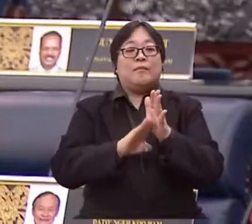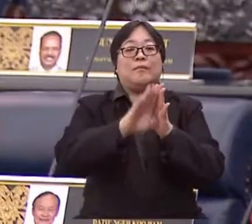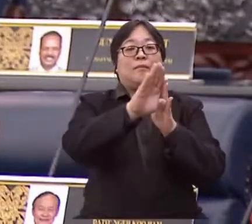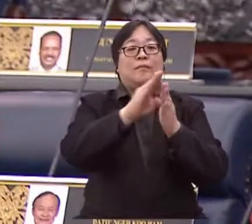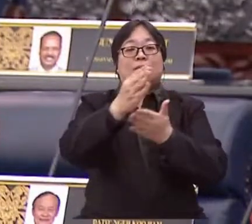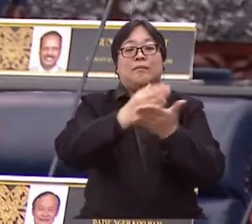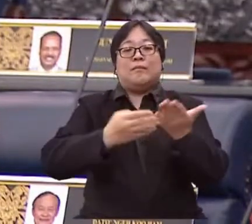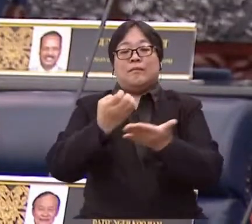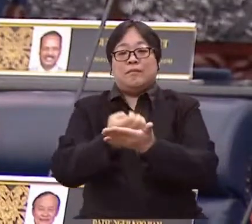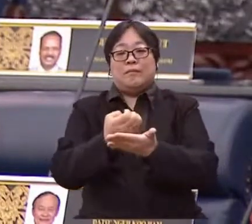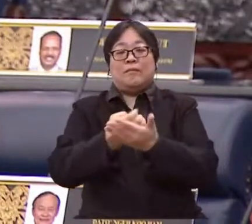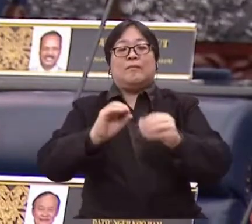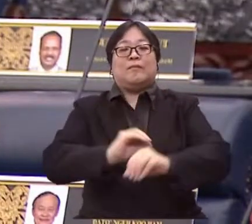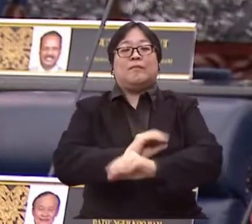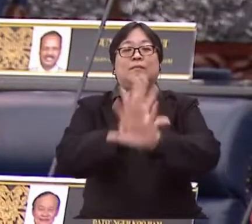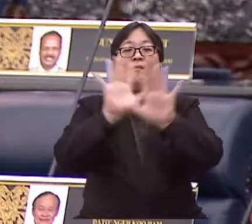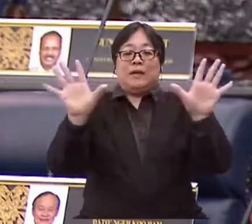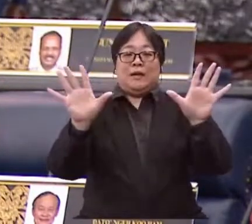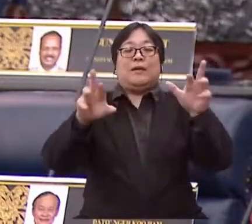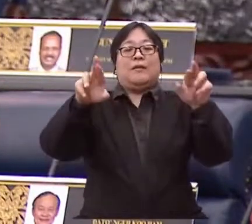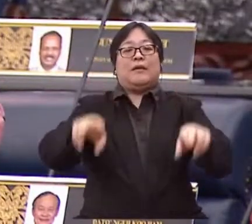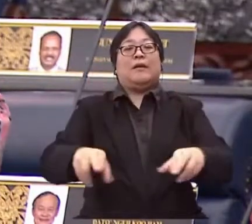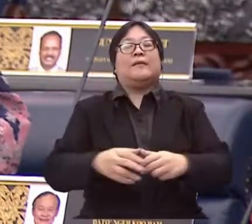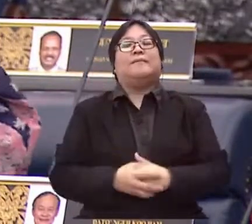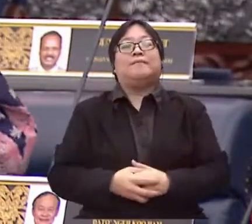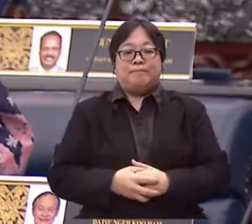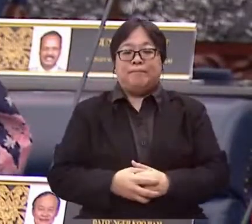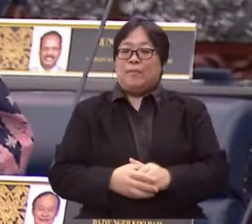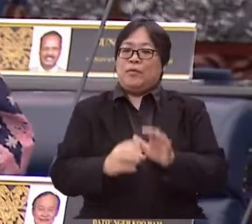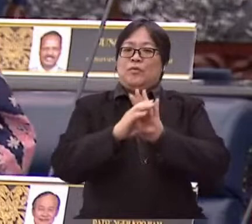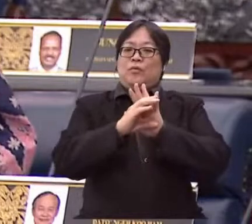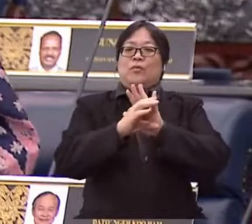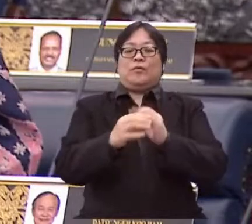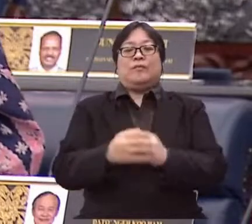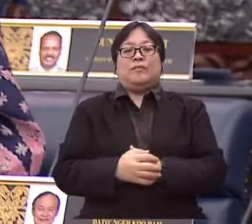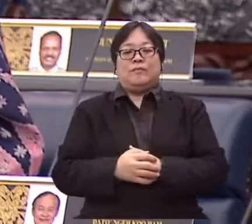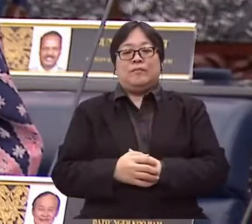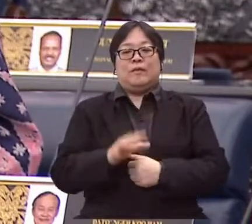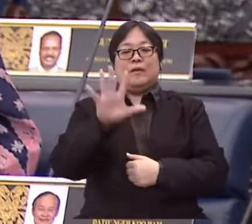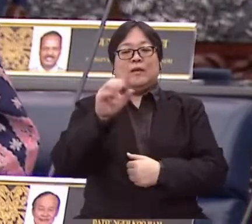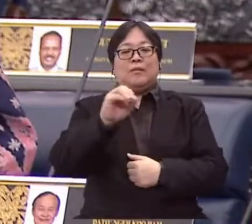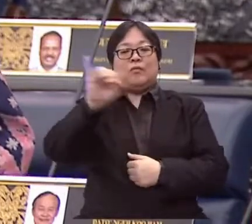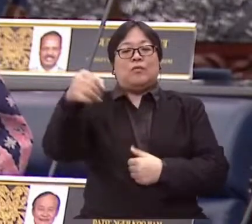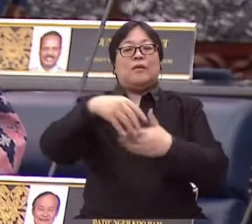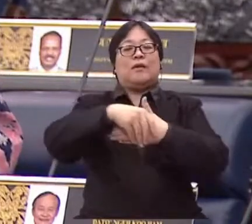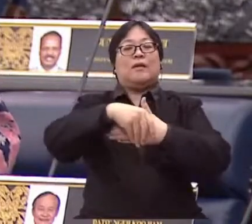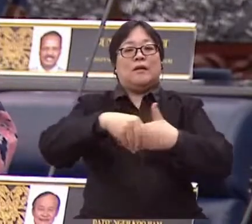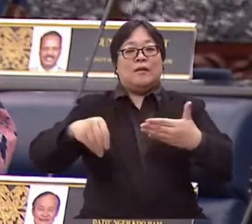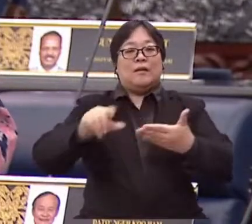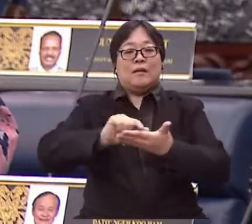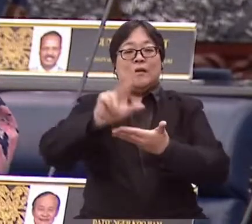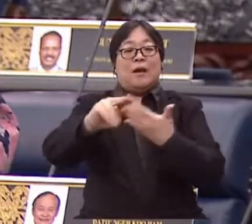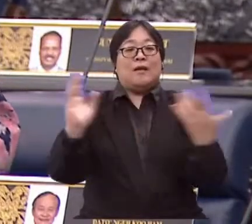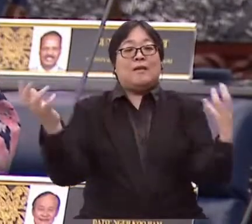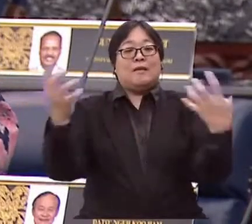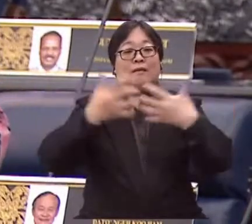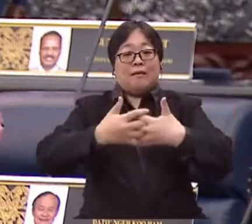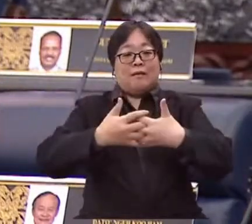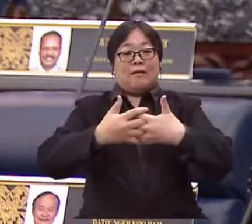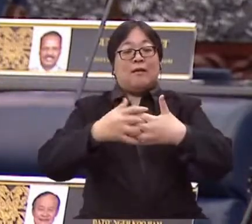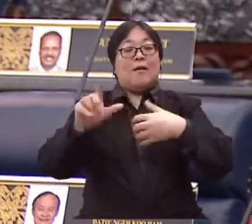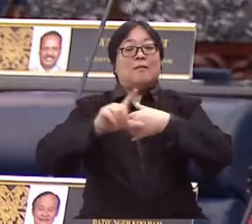sektor ekonomi yang jelas kepada rakyat kita contohnya 50 juta ringki keren sepadan untuk